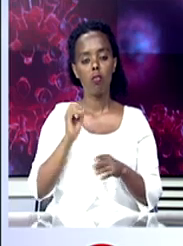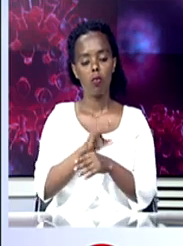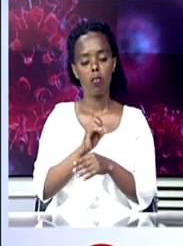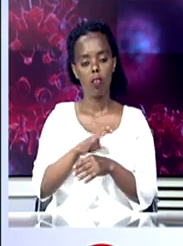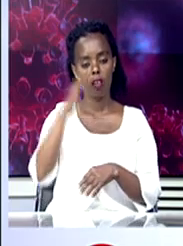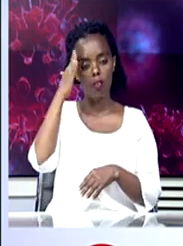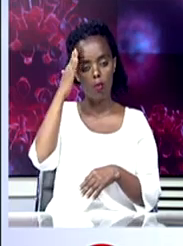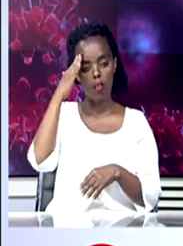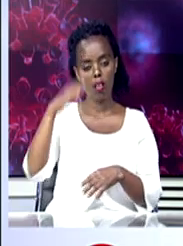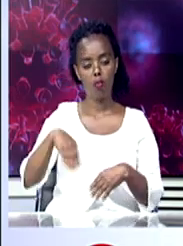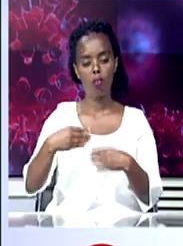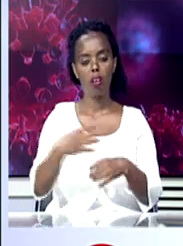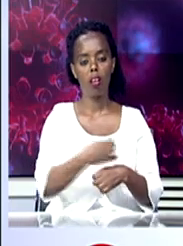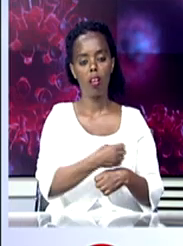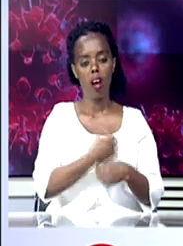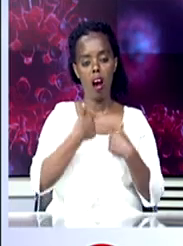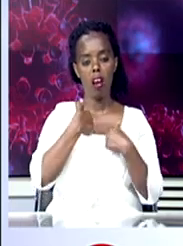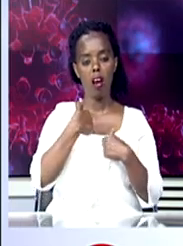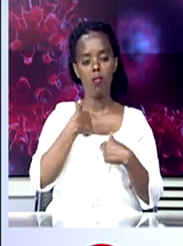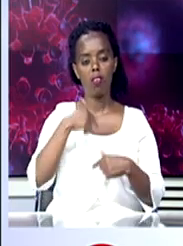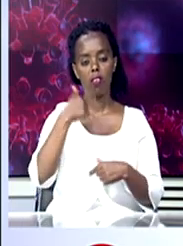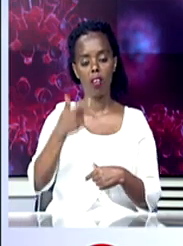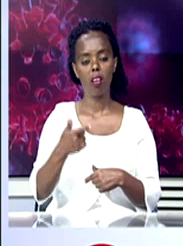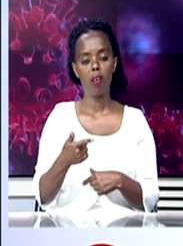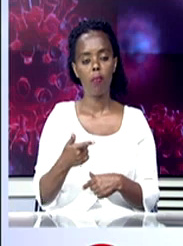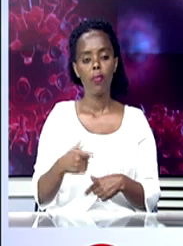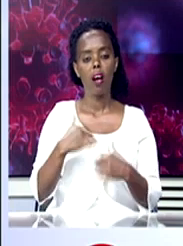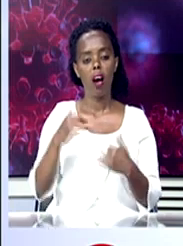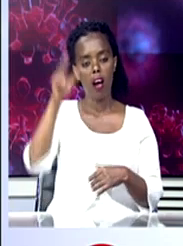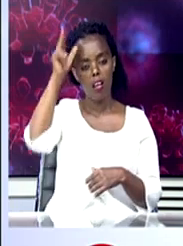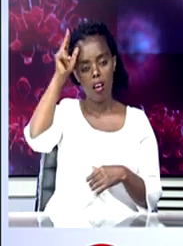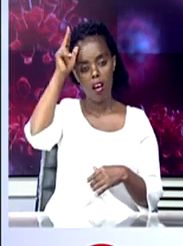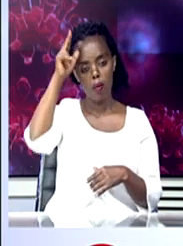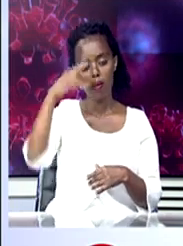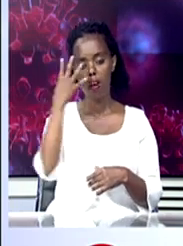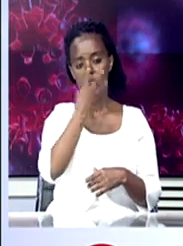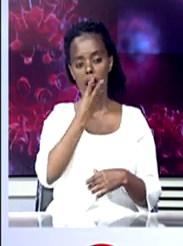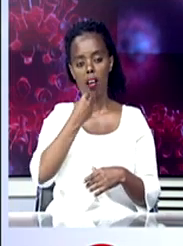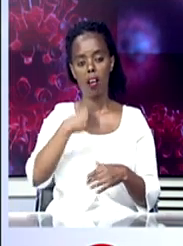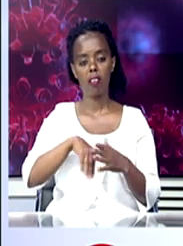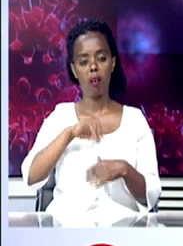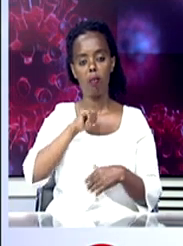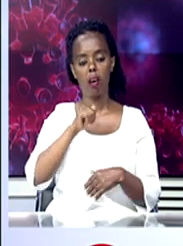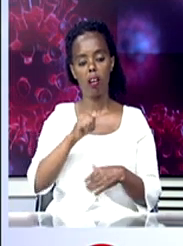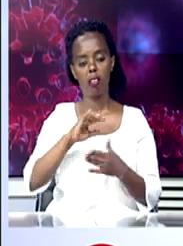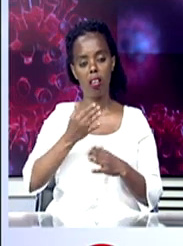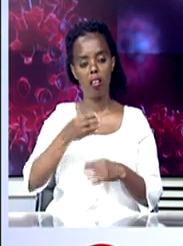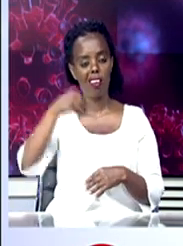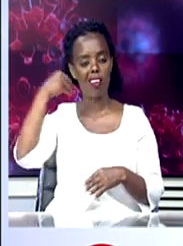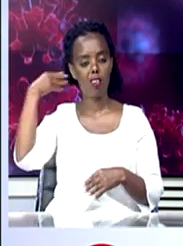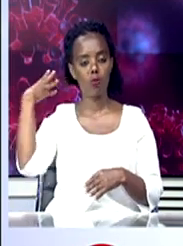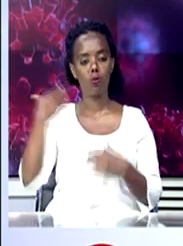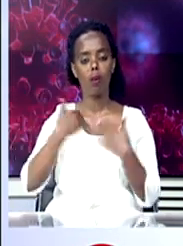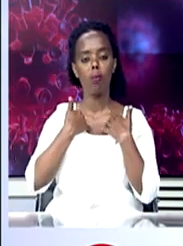ogeessi kan fudhannee ofii fedha anaa fedha jennee aadaa bareedaa sana keessaan ba'aa jedhamee isa dagachuu danda'u